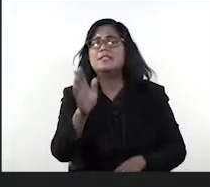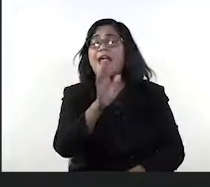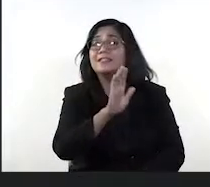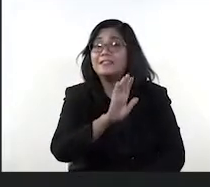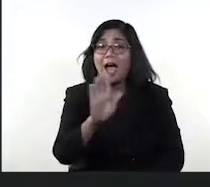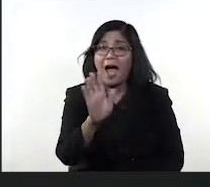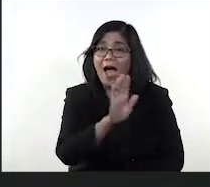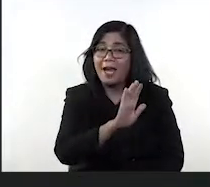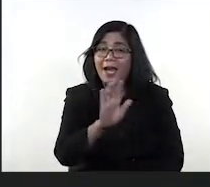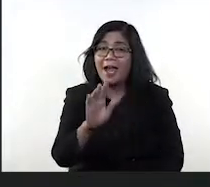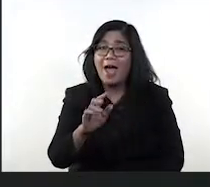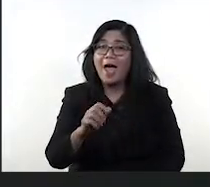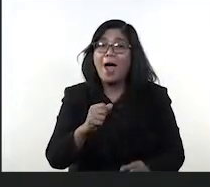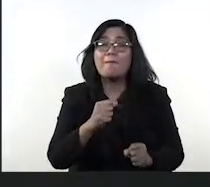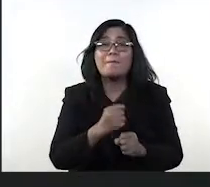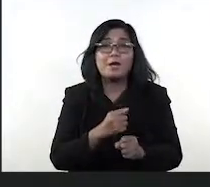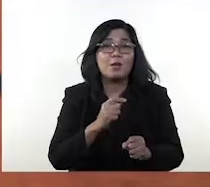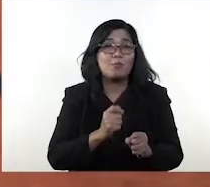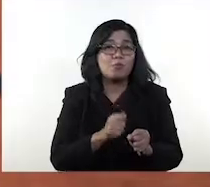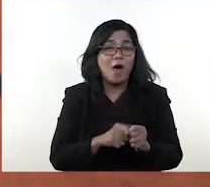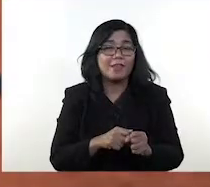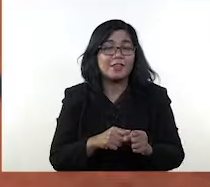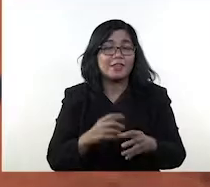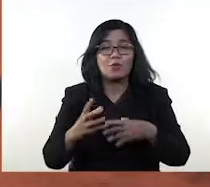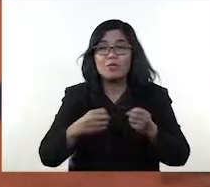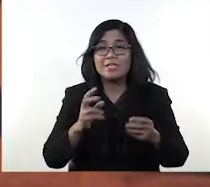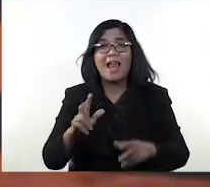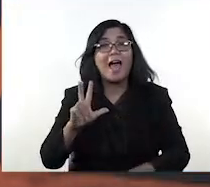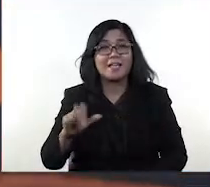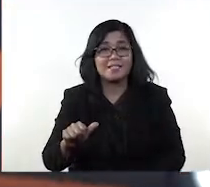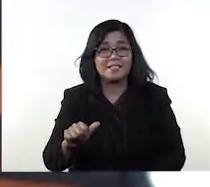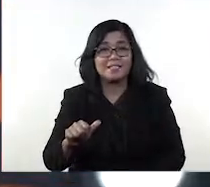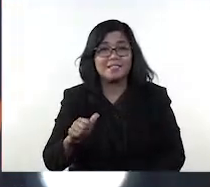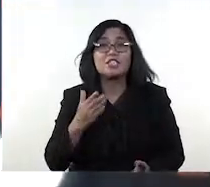jangan berbuat dosa lagi